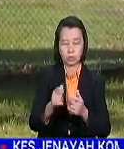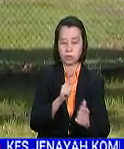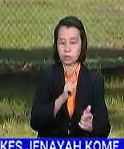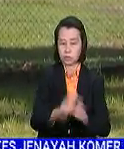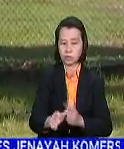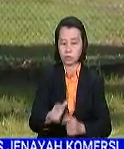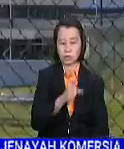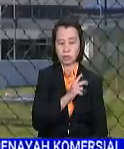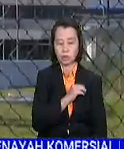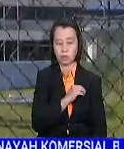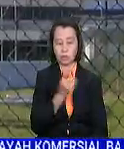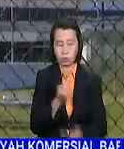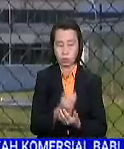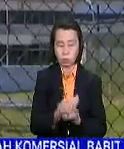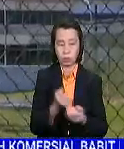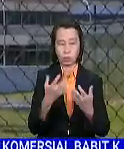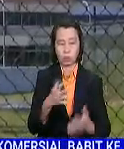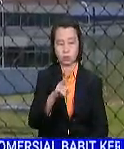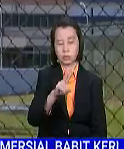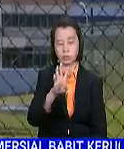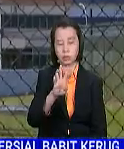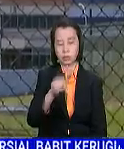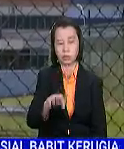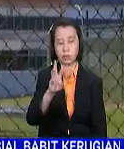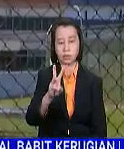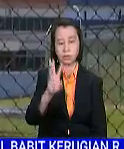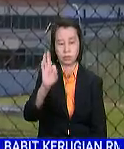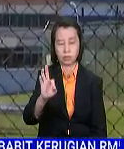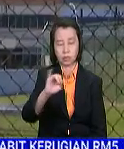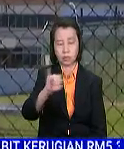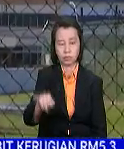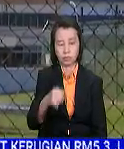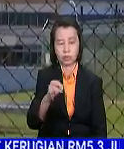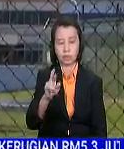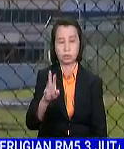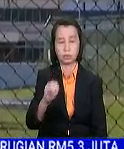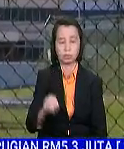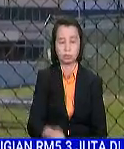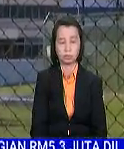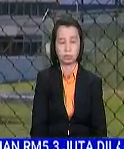diluluskan Kementerian Kewangan sebanyak 24.69 juta ringgit.